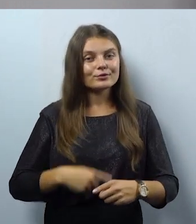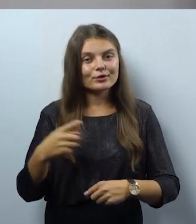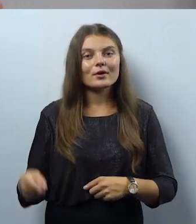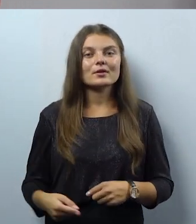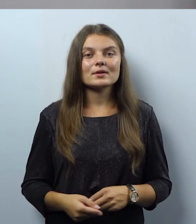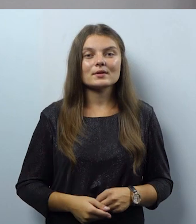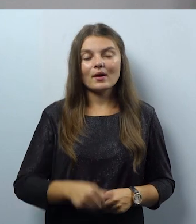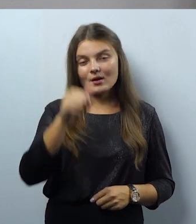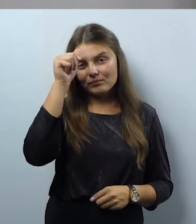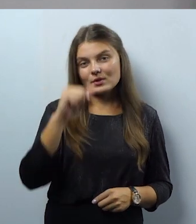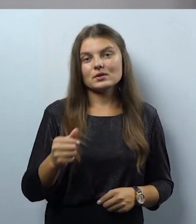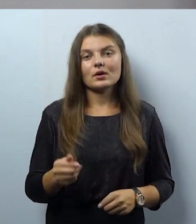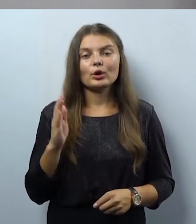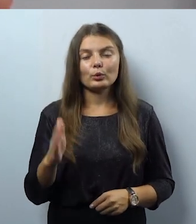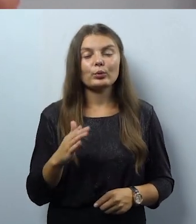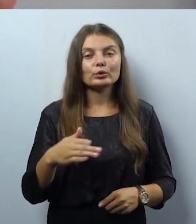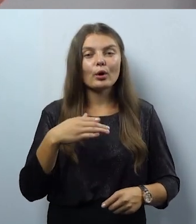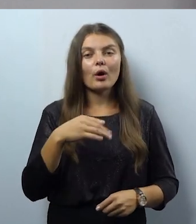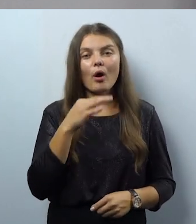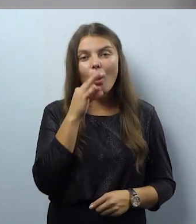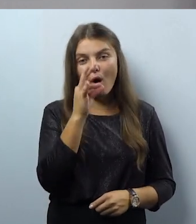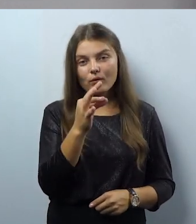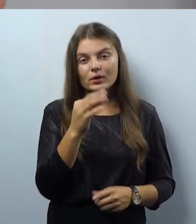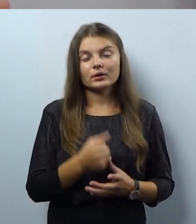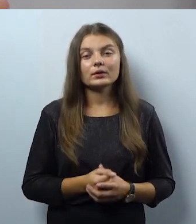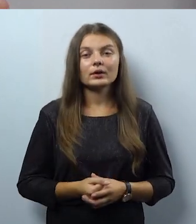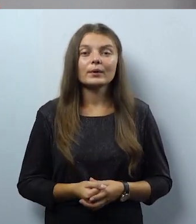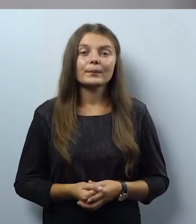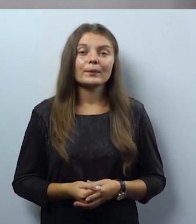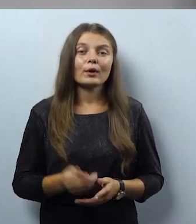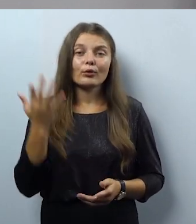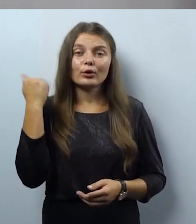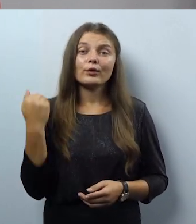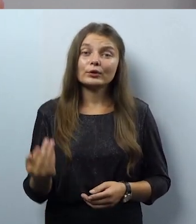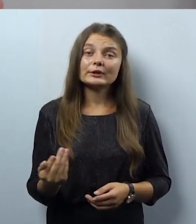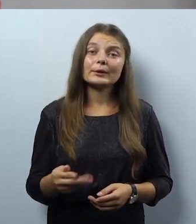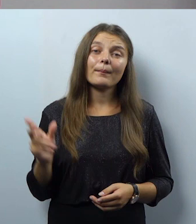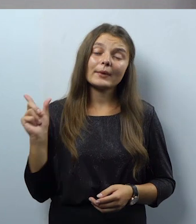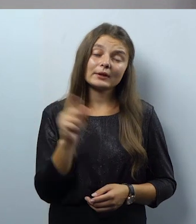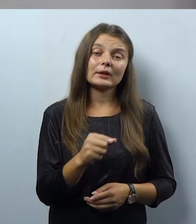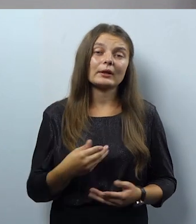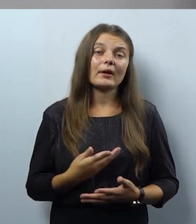через місяць своїми фахівцями, ми всі, як то кажуть, зібралися за круглим столом, тобто